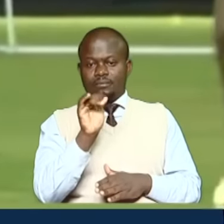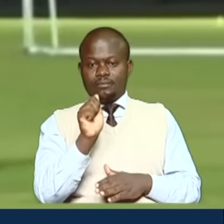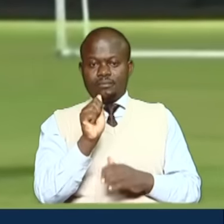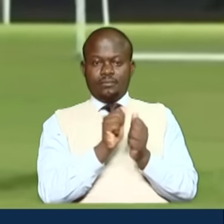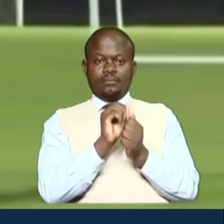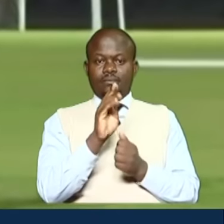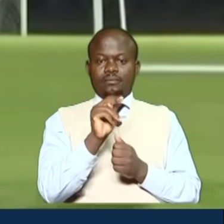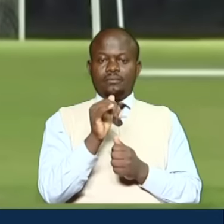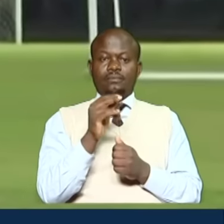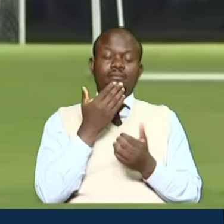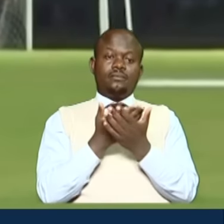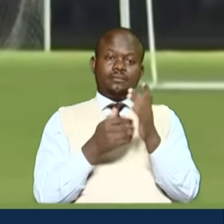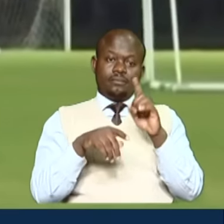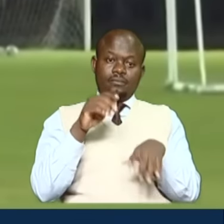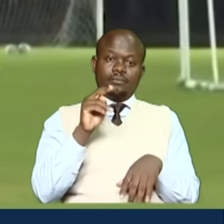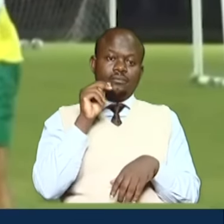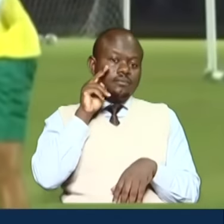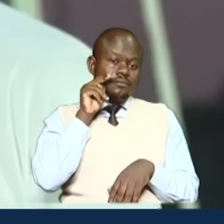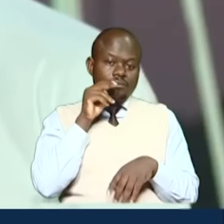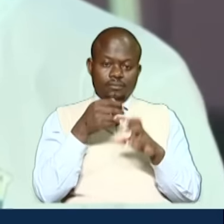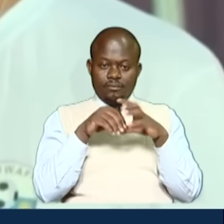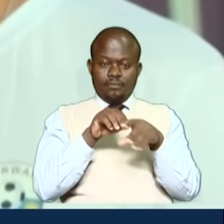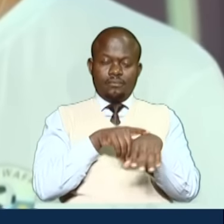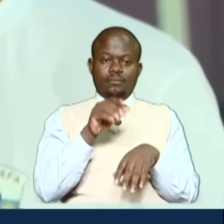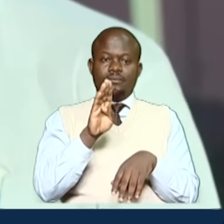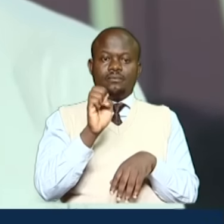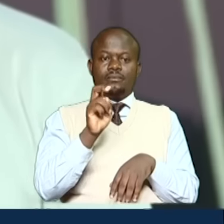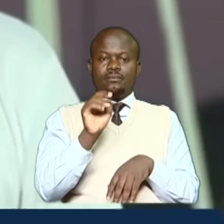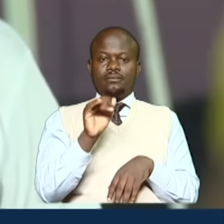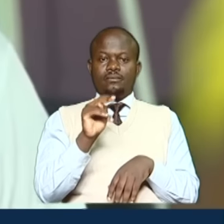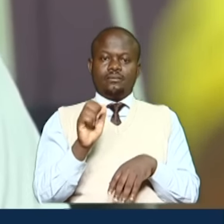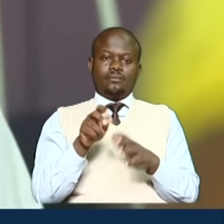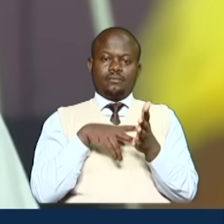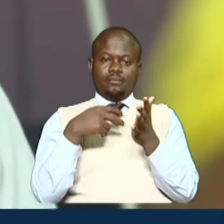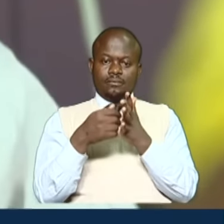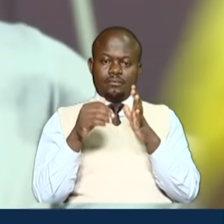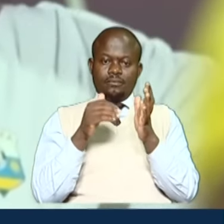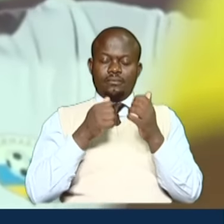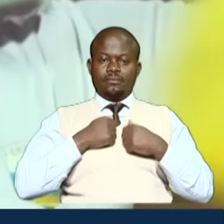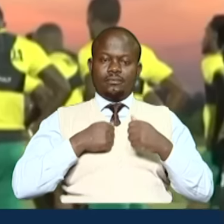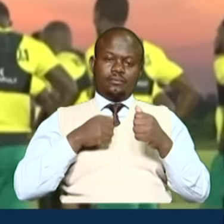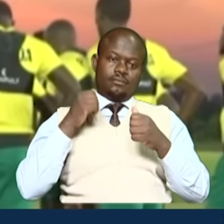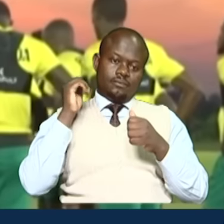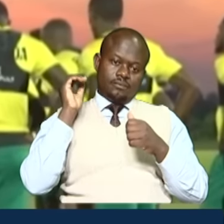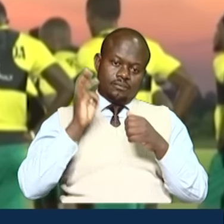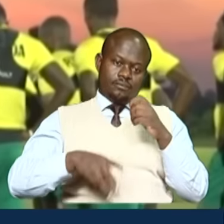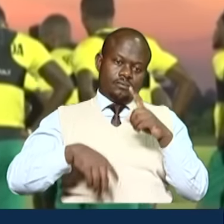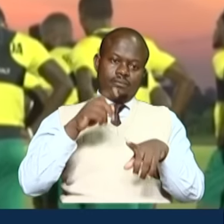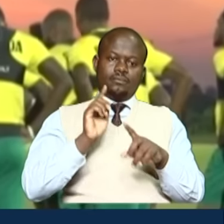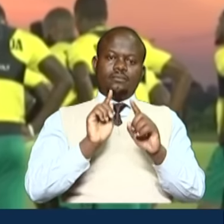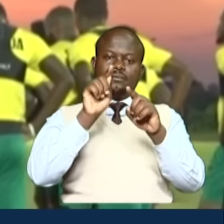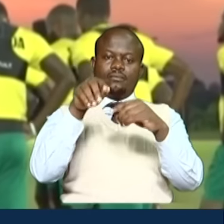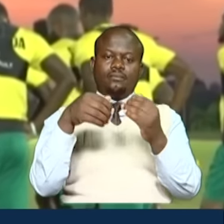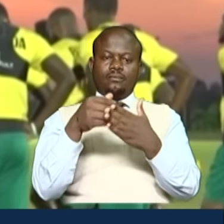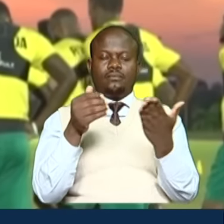gutsinda Nigeria mu gihe Benin yatsindwa na Libya, ndetse u Rwanda rwahita rubona itike y'igikombe cya Afrika